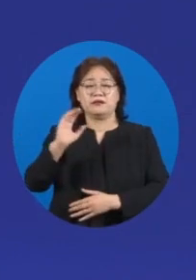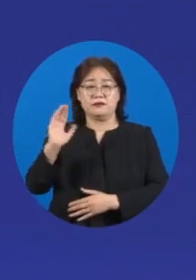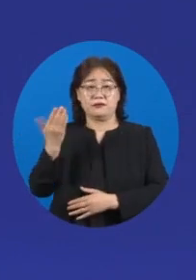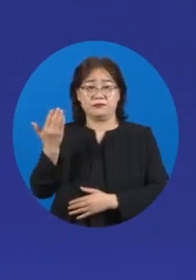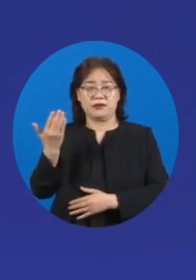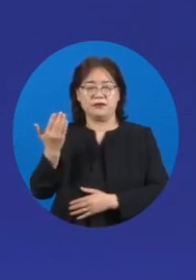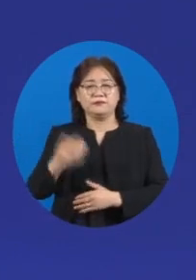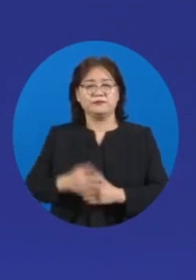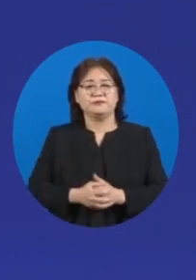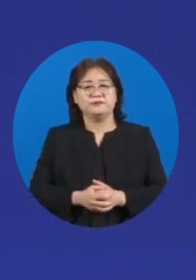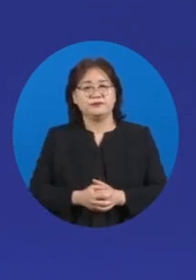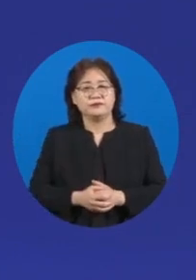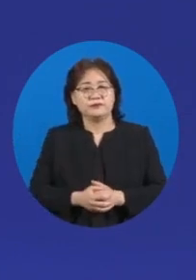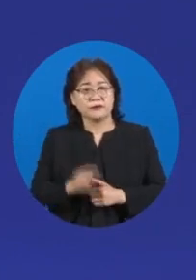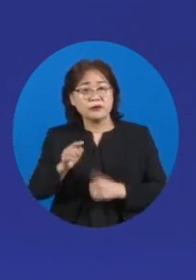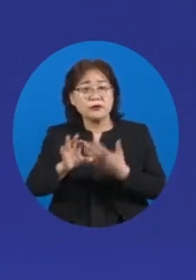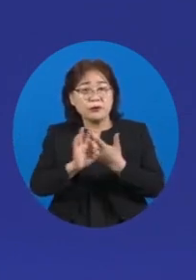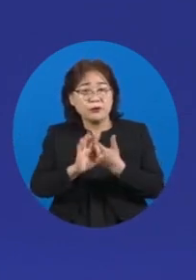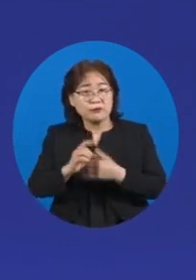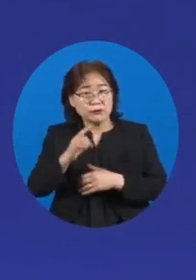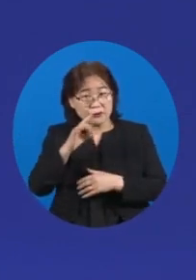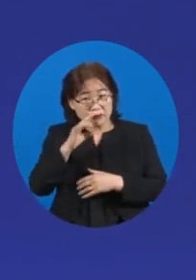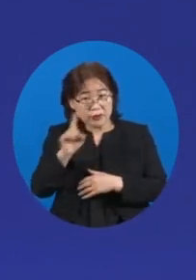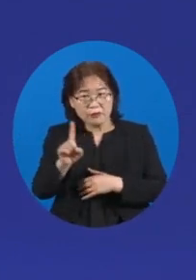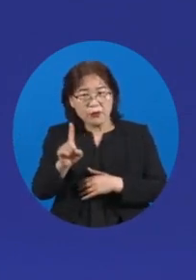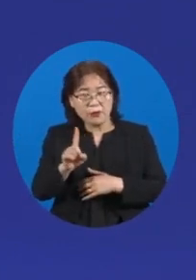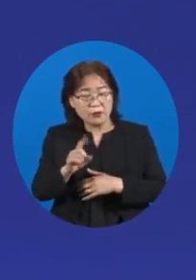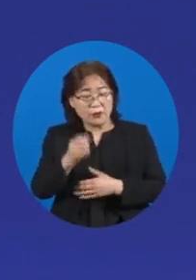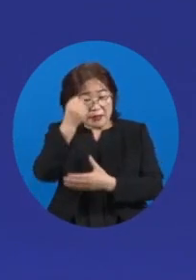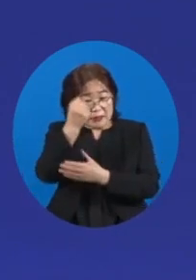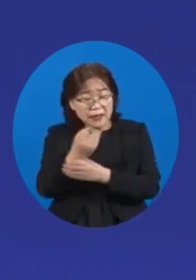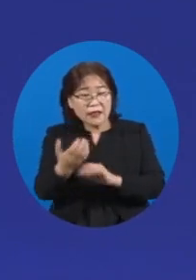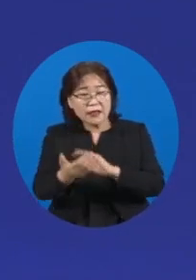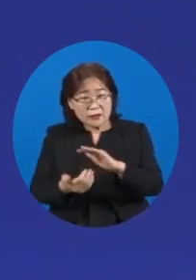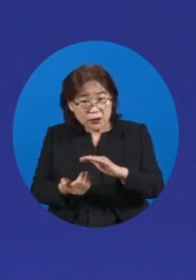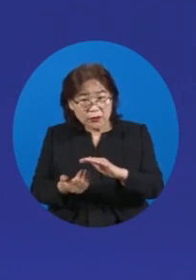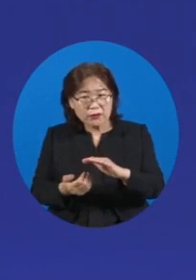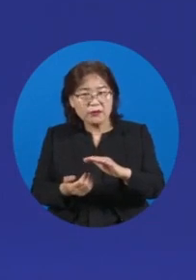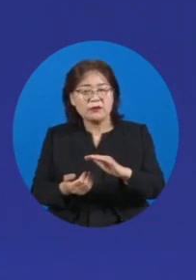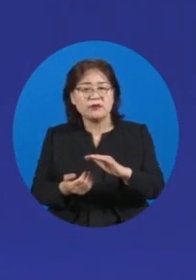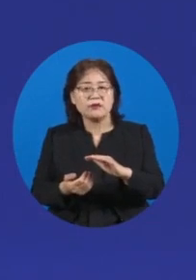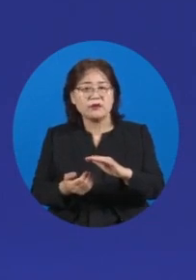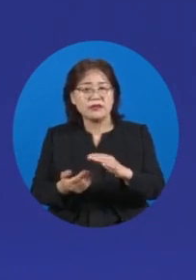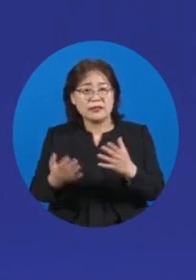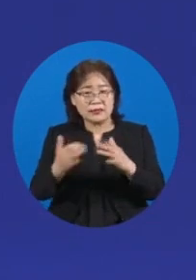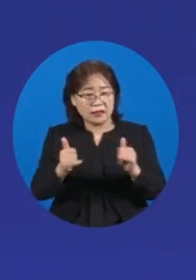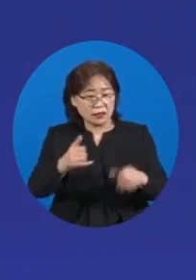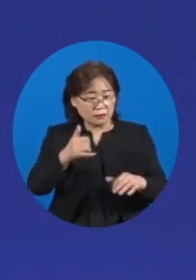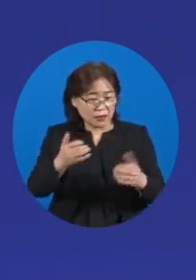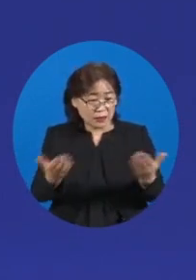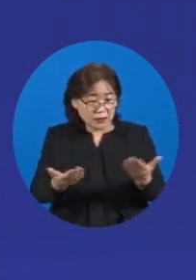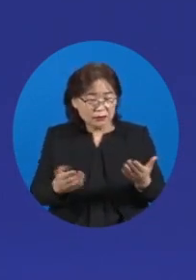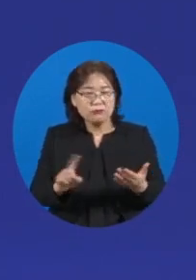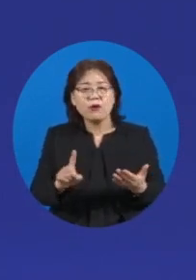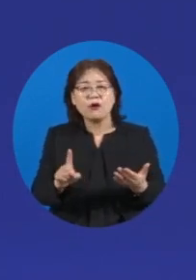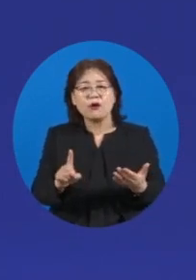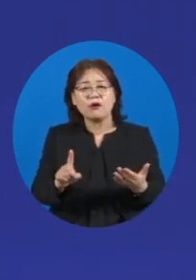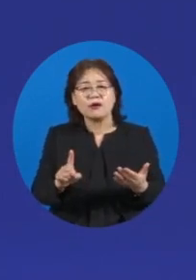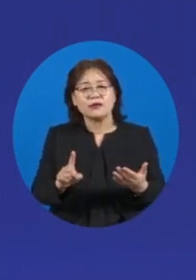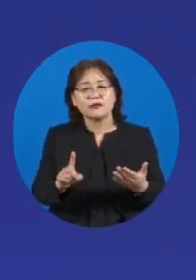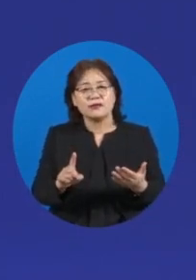그러면 이런 궁금하시죠 타락하기 전에 우리 인간의 노동은 무엇이었을까요